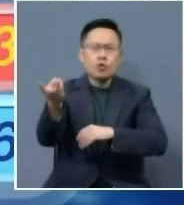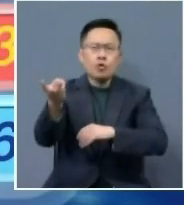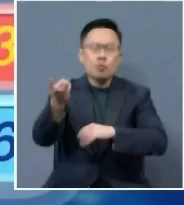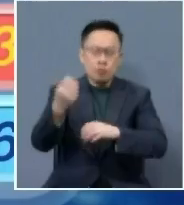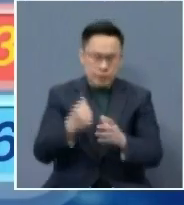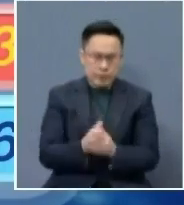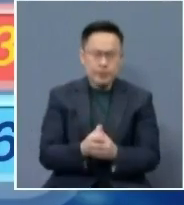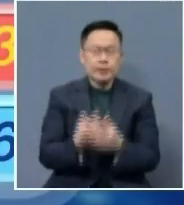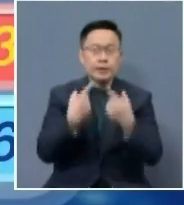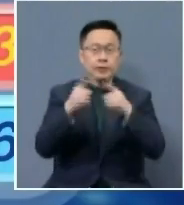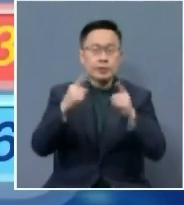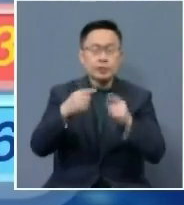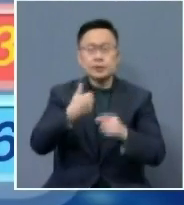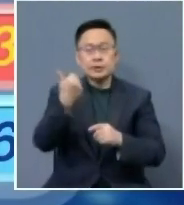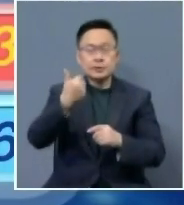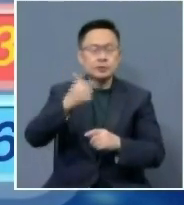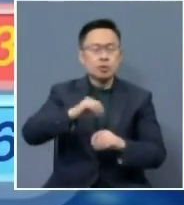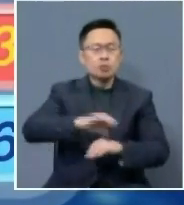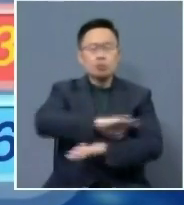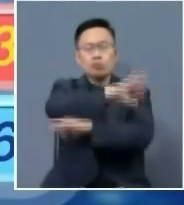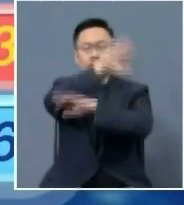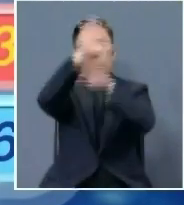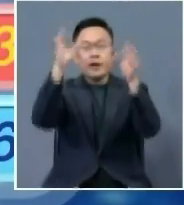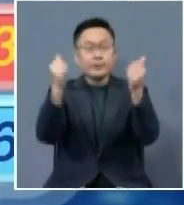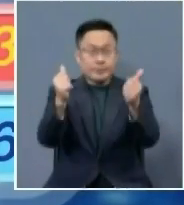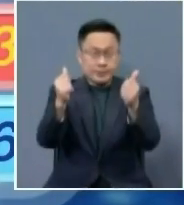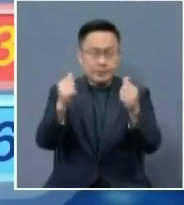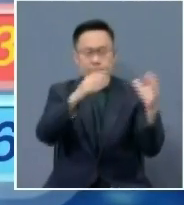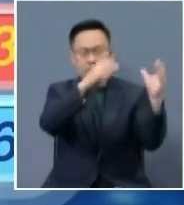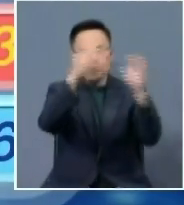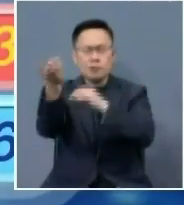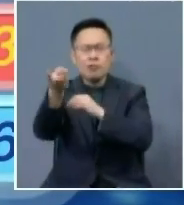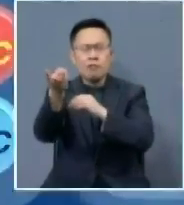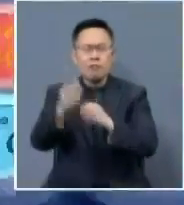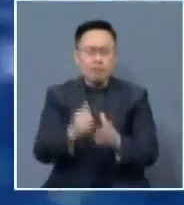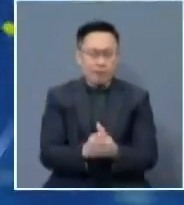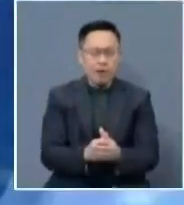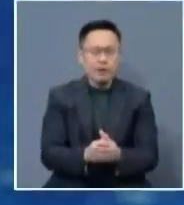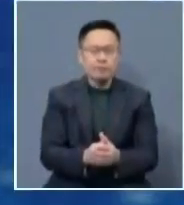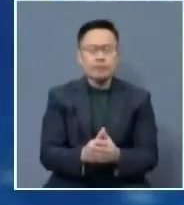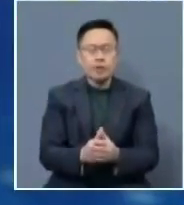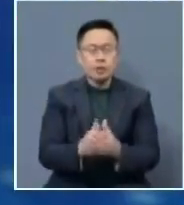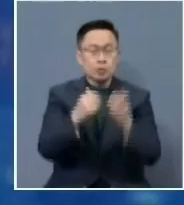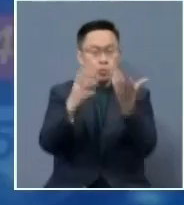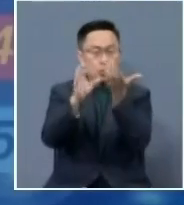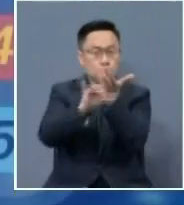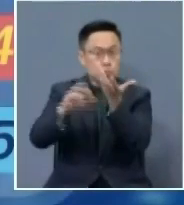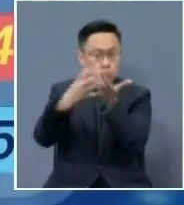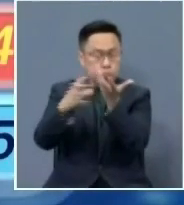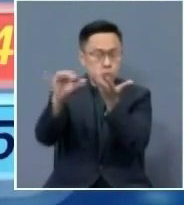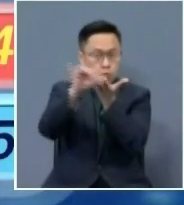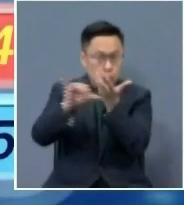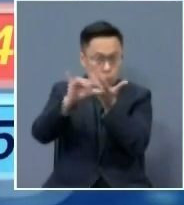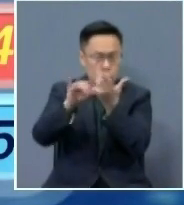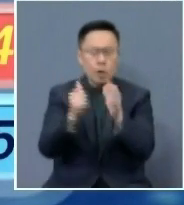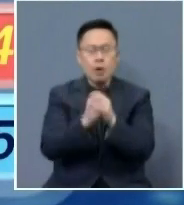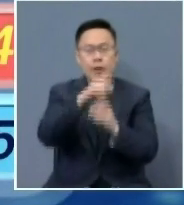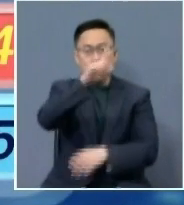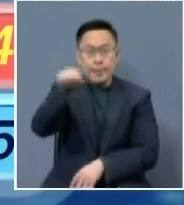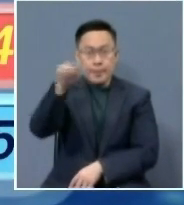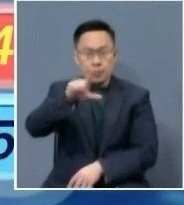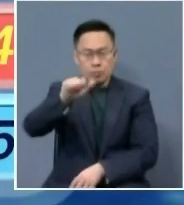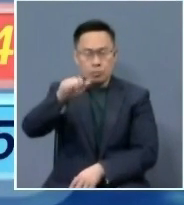อื่นๆนั้นท้องฟ้าแจ่มใสแล้วก็มีแม่กบางส่วนด้วยส่วนที่ยุโรปนะคะที่ลอนดอนมีฝนตกโปยปลายลงมาค่ะส่วนที่